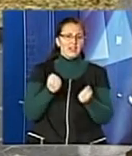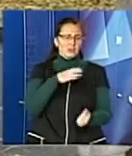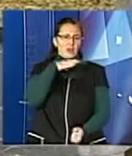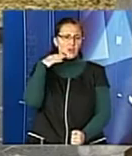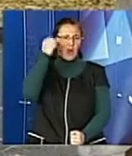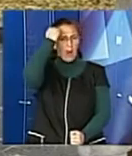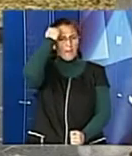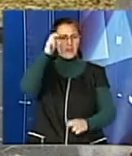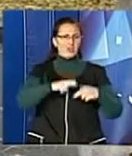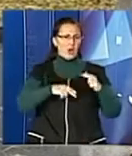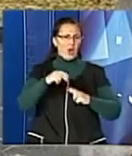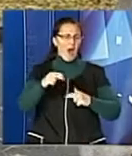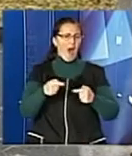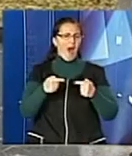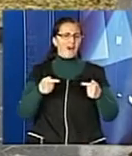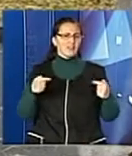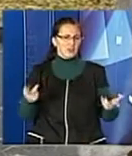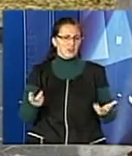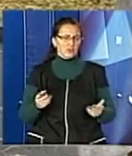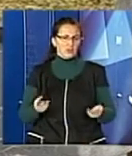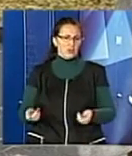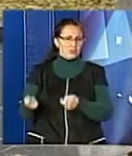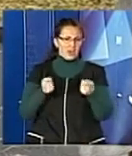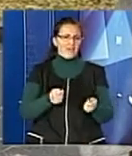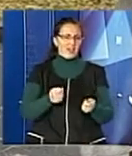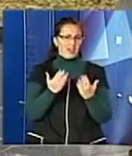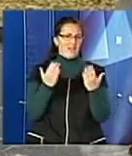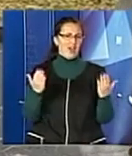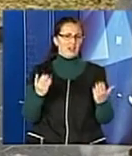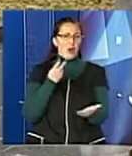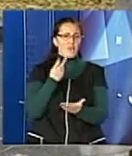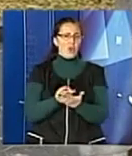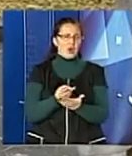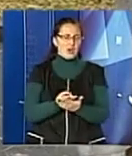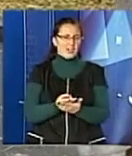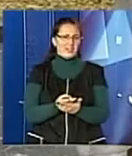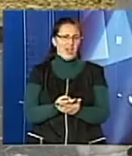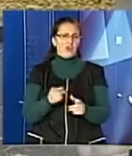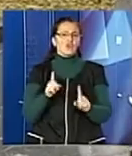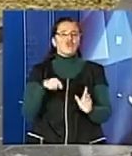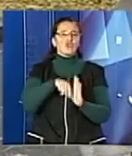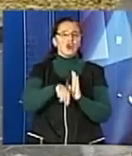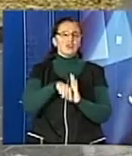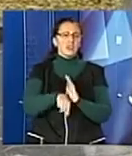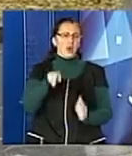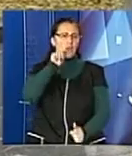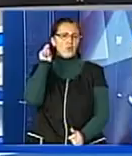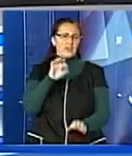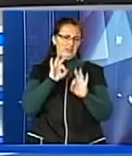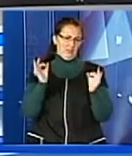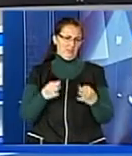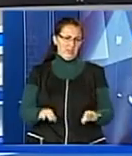архітектури, які наповнила тою збіркою. Показав Борис Григорович, що таке українське мистецтво.